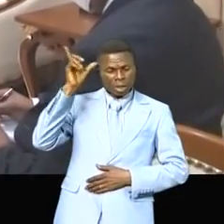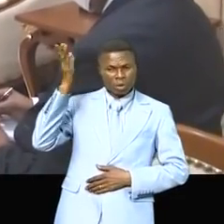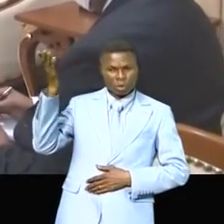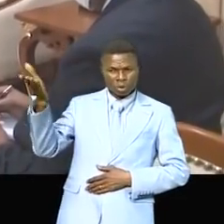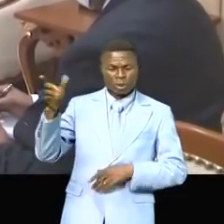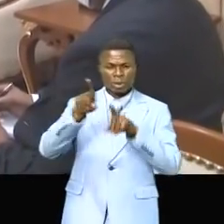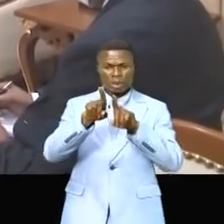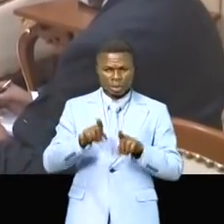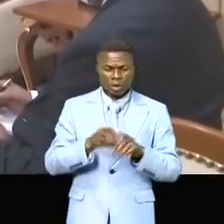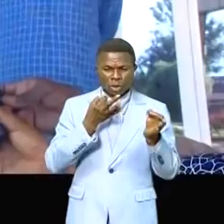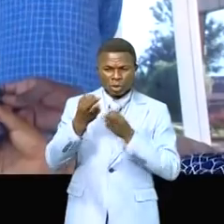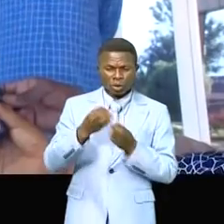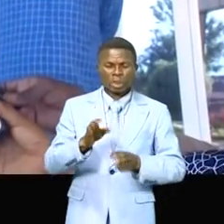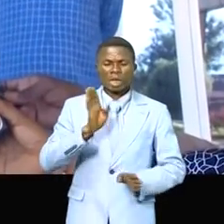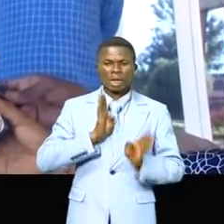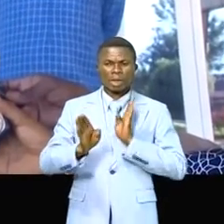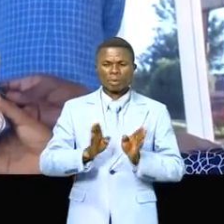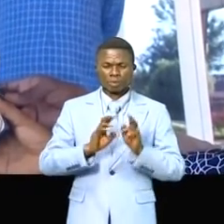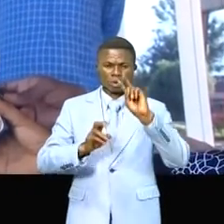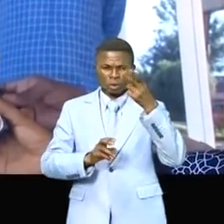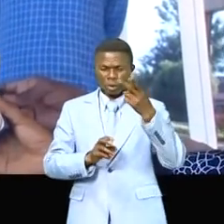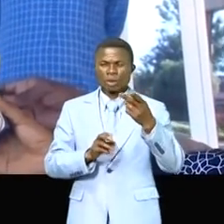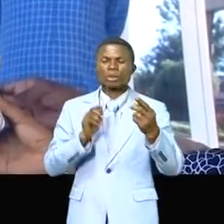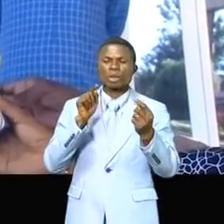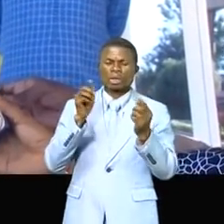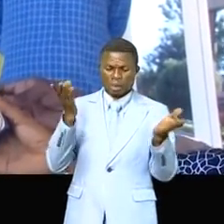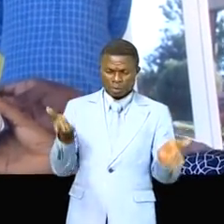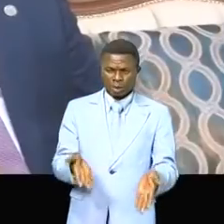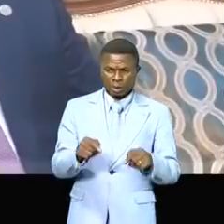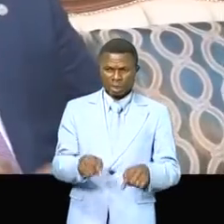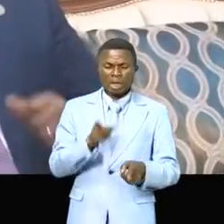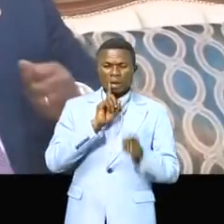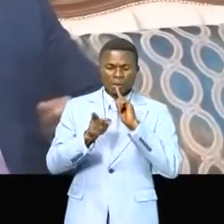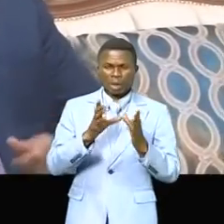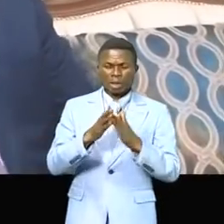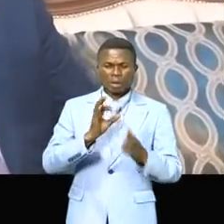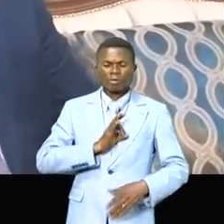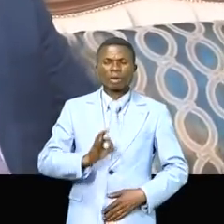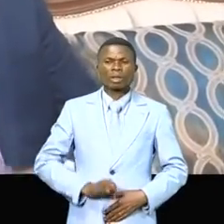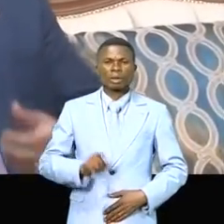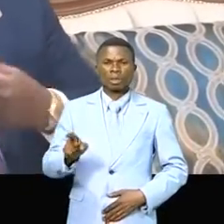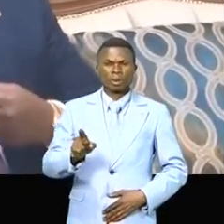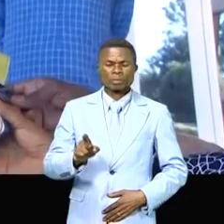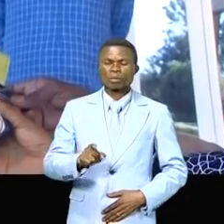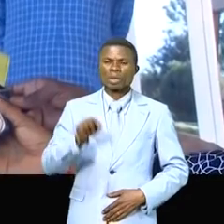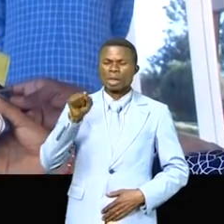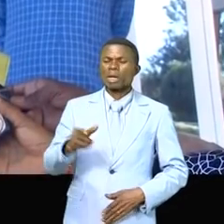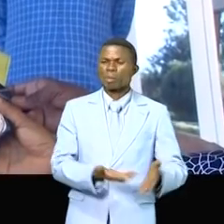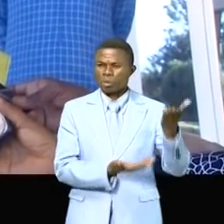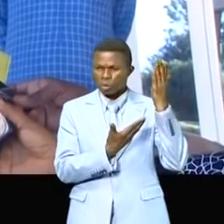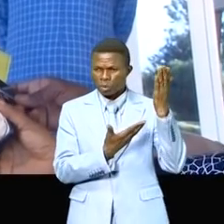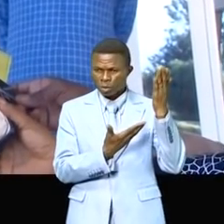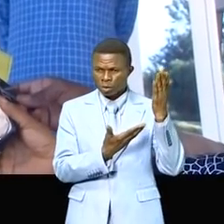et aussi à Beni. Le deuxième objectif, c'est de parler de la priorité qui a été